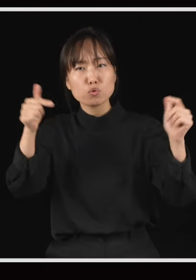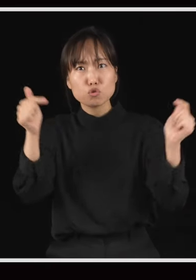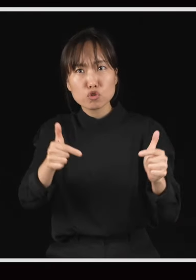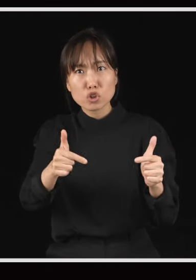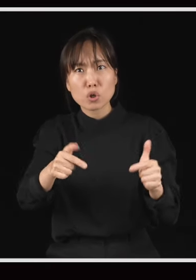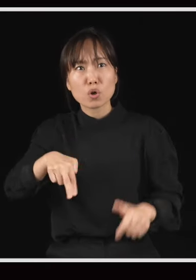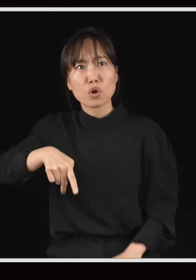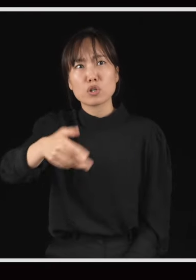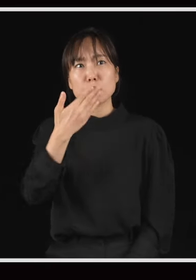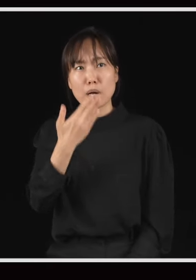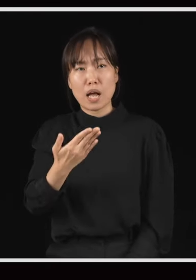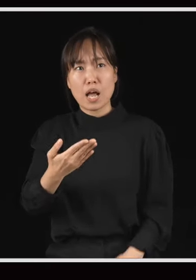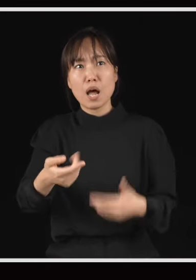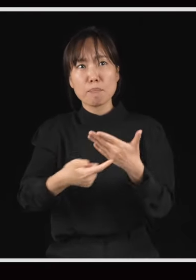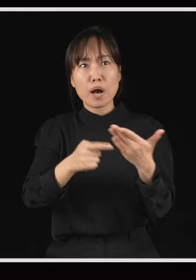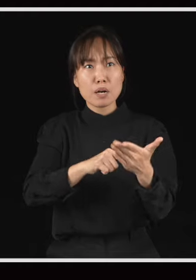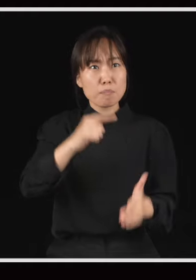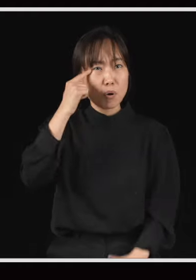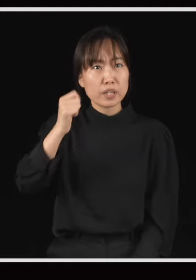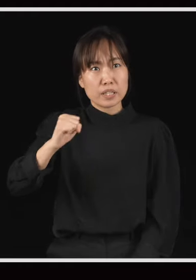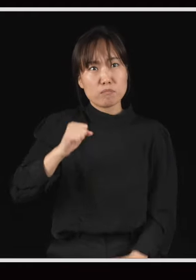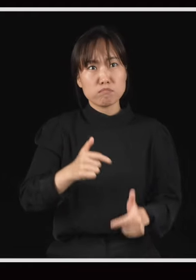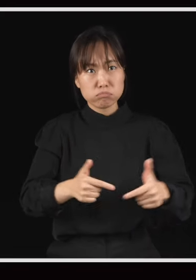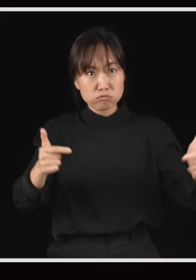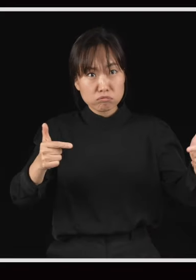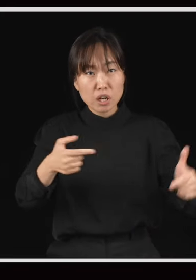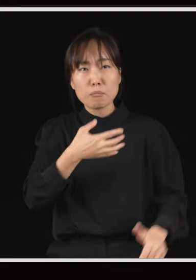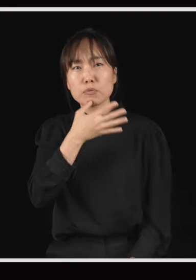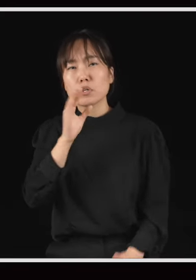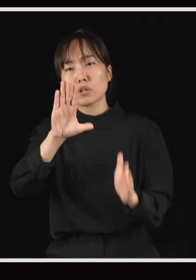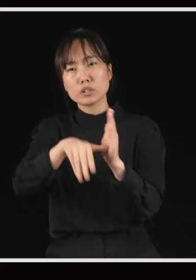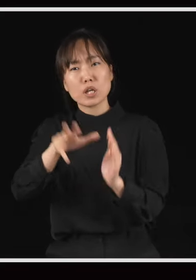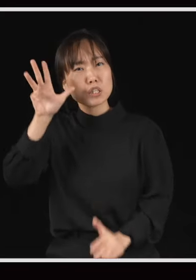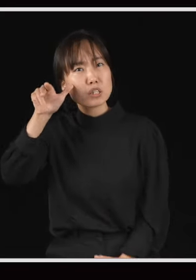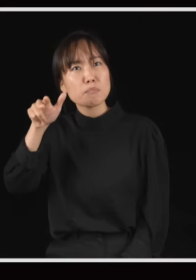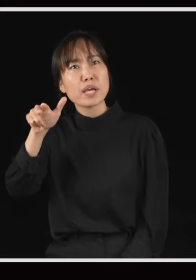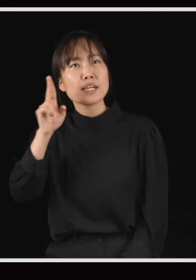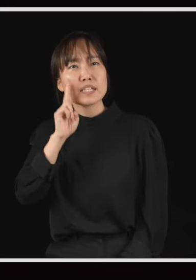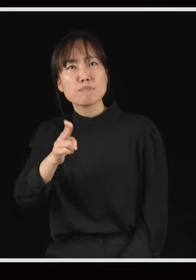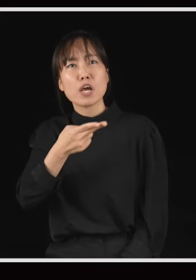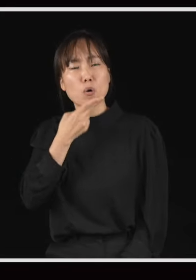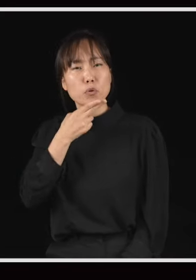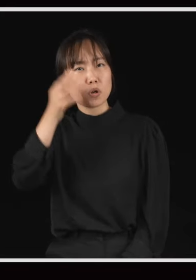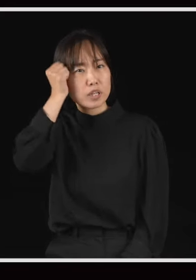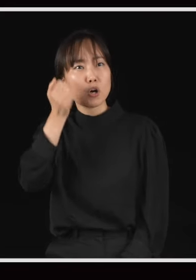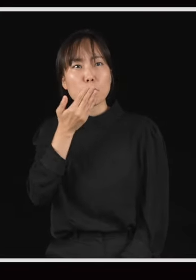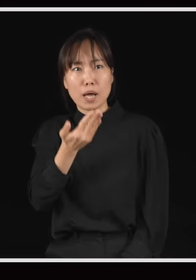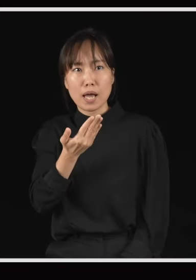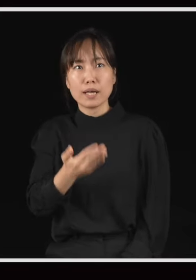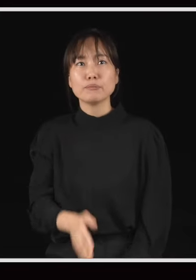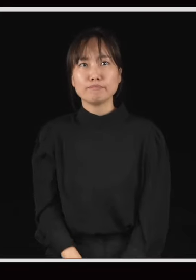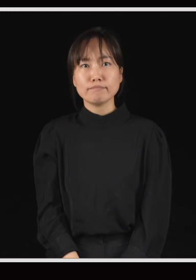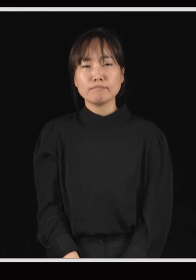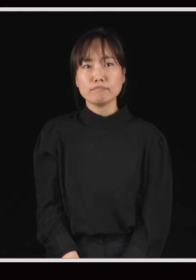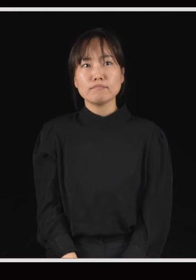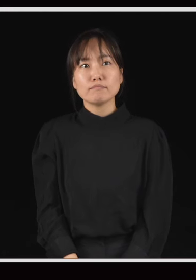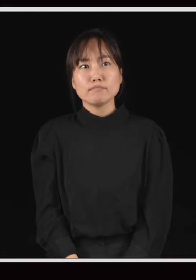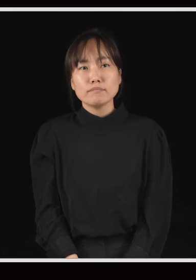인지 예비능은 똑같습니다. 내 머리를 좋게 만들어서 많이 치매가 생겨도 충분히 인지 기능이 좋게 만드는 거거든요. 원리는